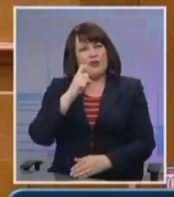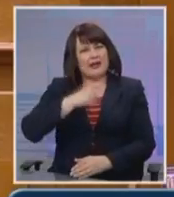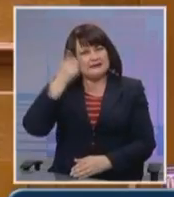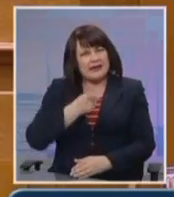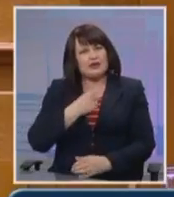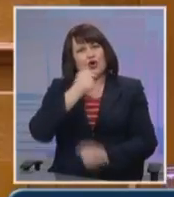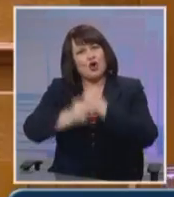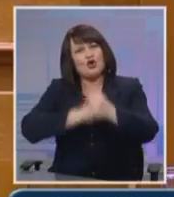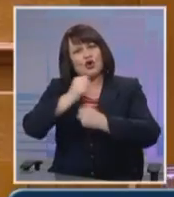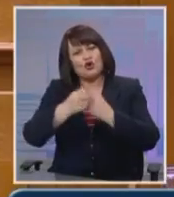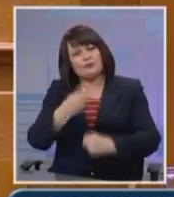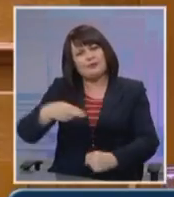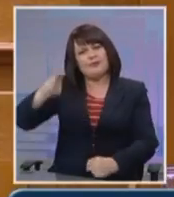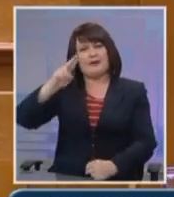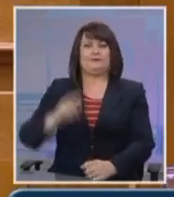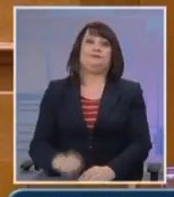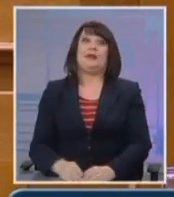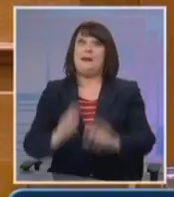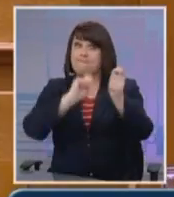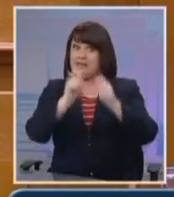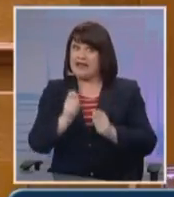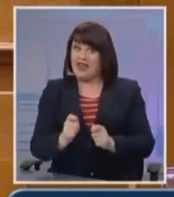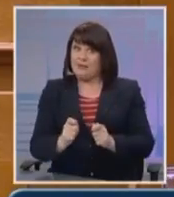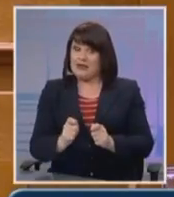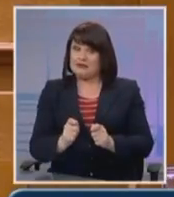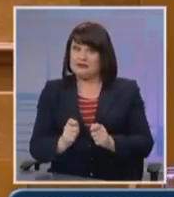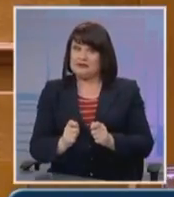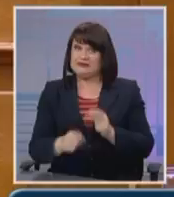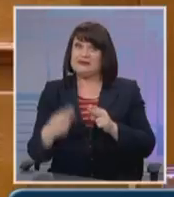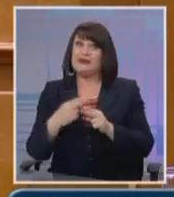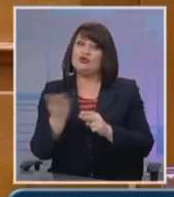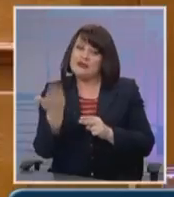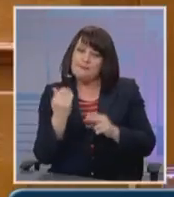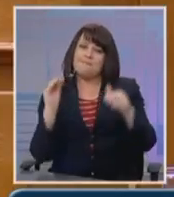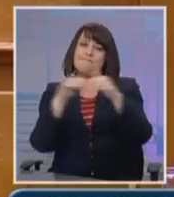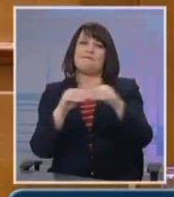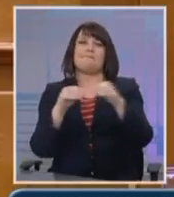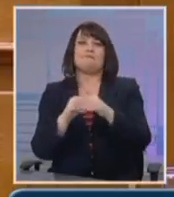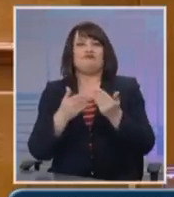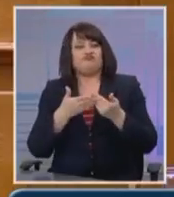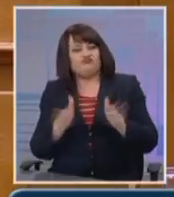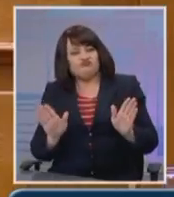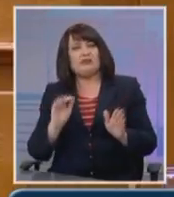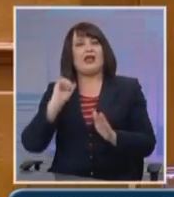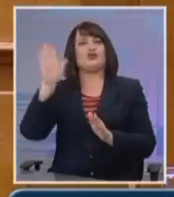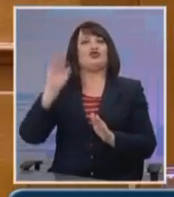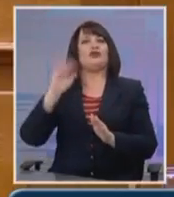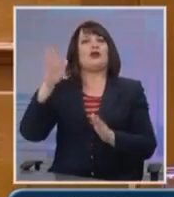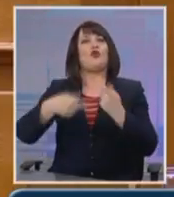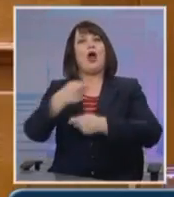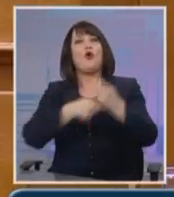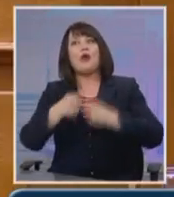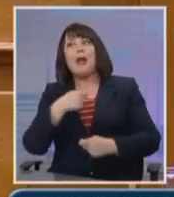10% ετησίως. Μεταρρυθμίσεις λοιπόν που φέρνουν επενδύσεις και εξωστρέφεια που ανοίγει αγορές και